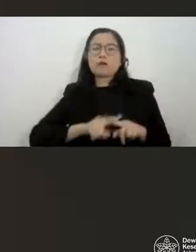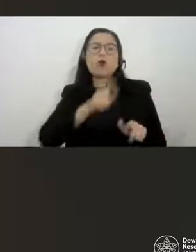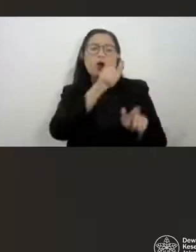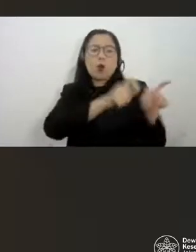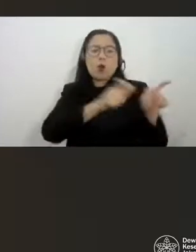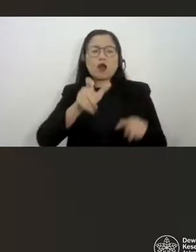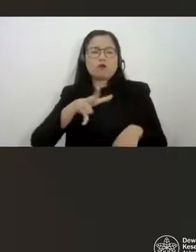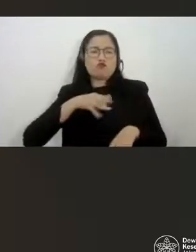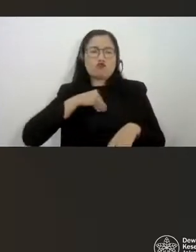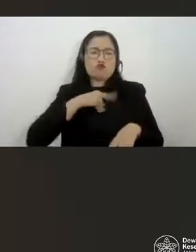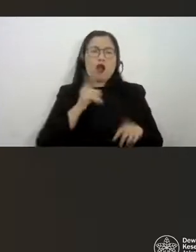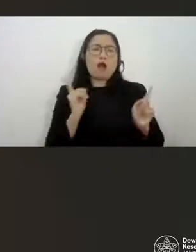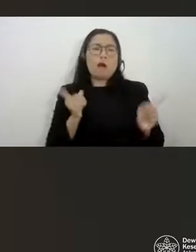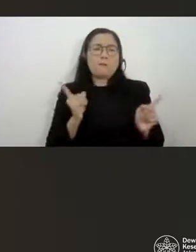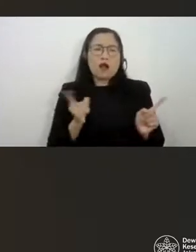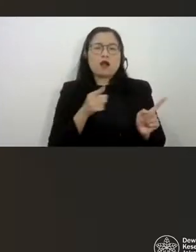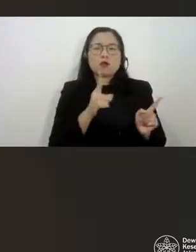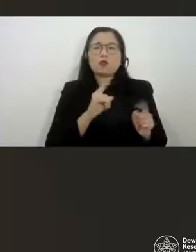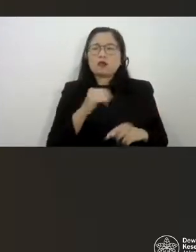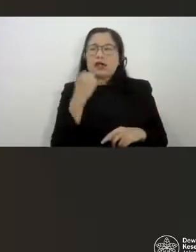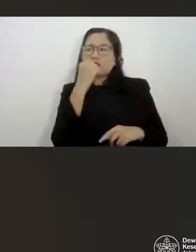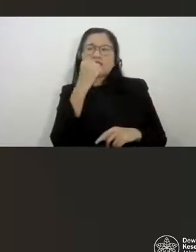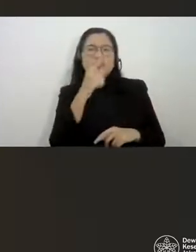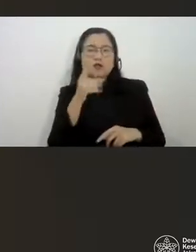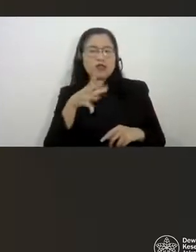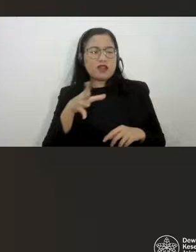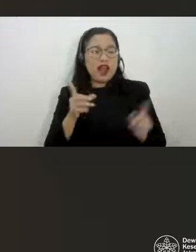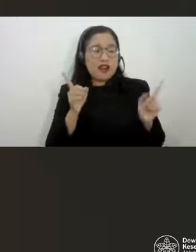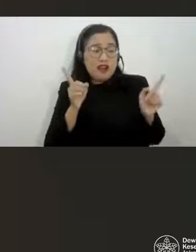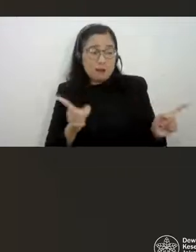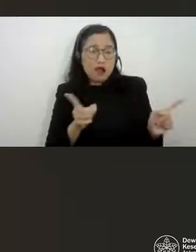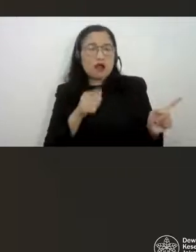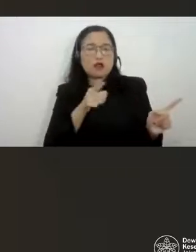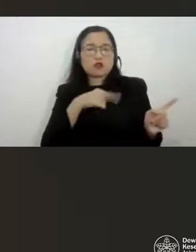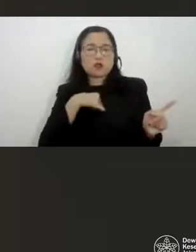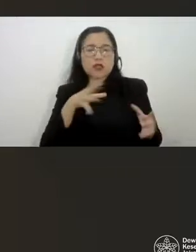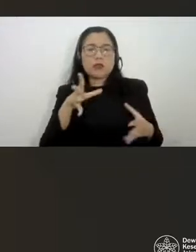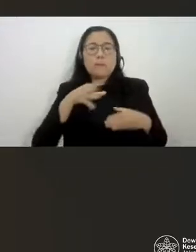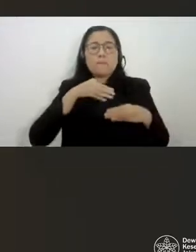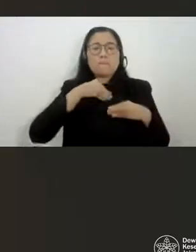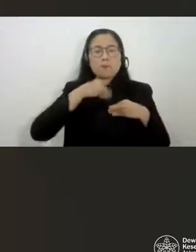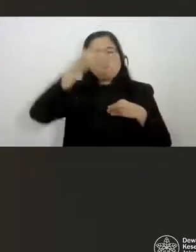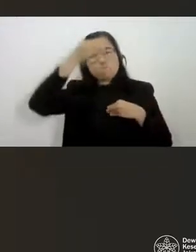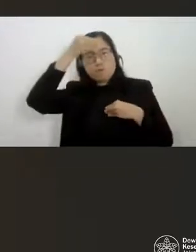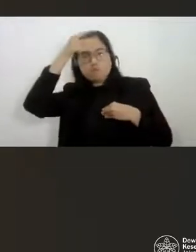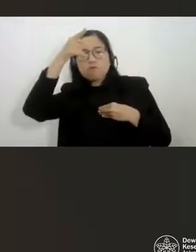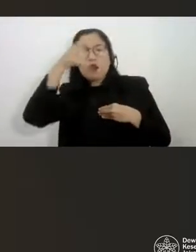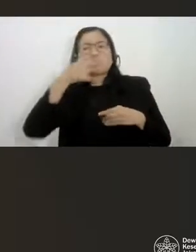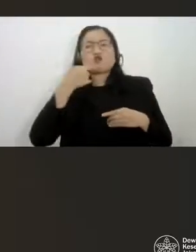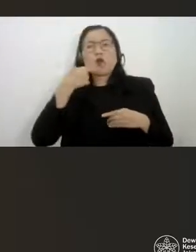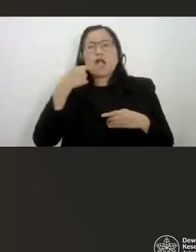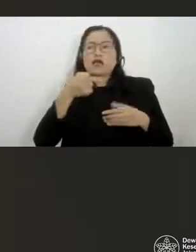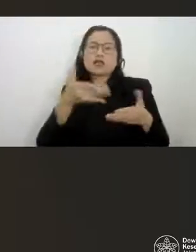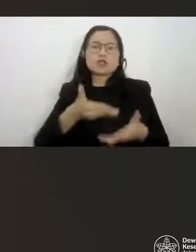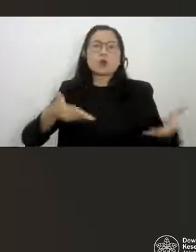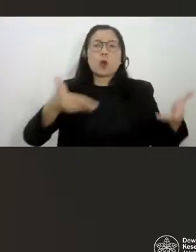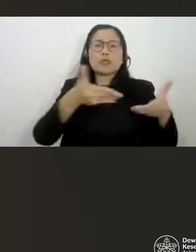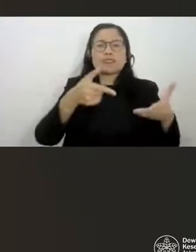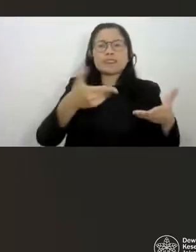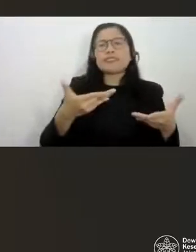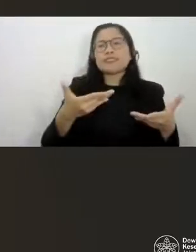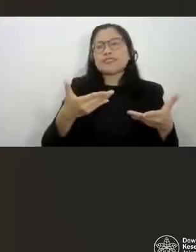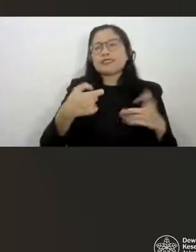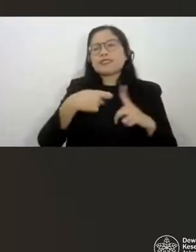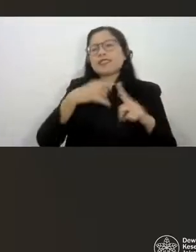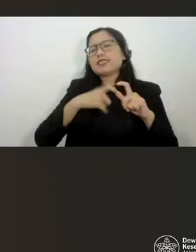itu belum mampu menghayati agama sebagai jalan pembebasan dari beragam krisis kemanusiaan.